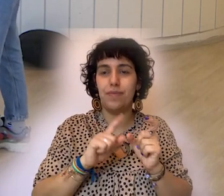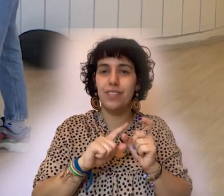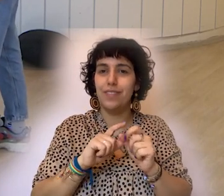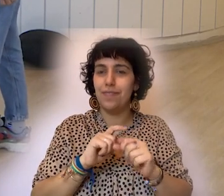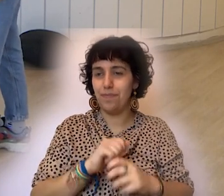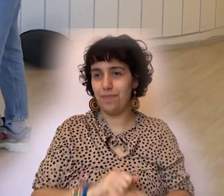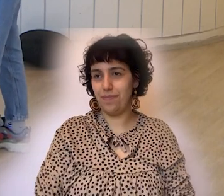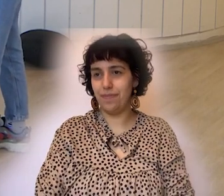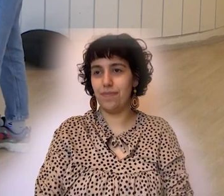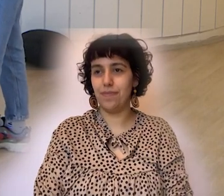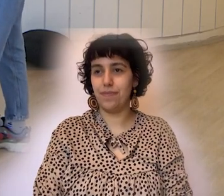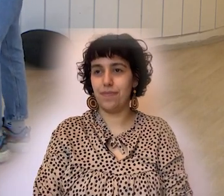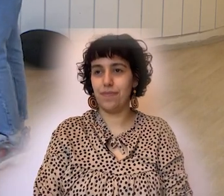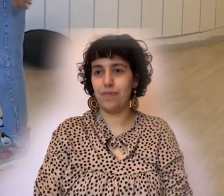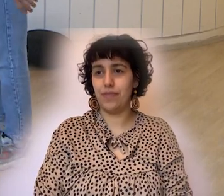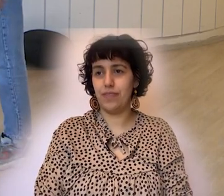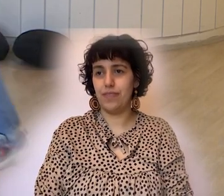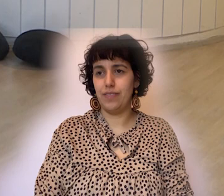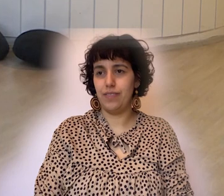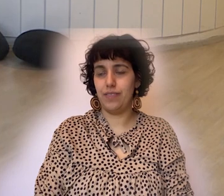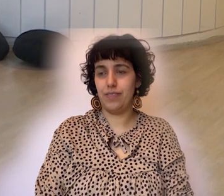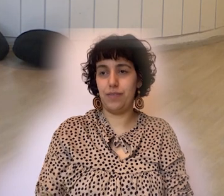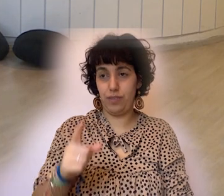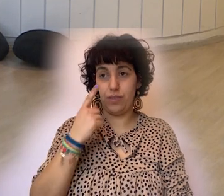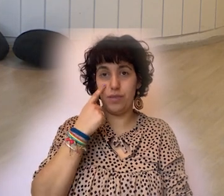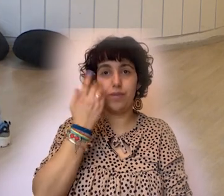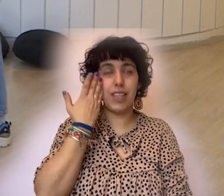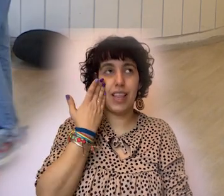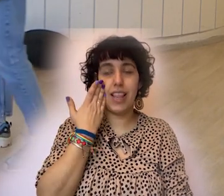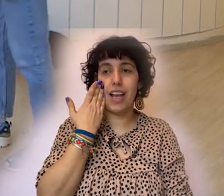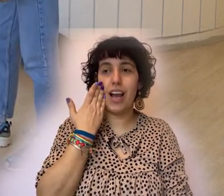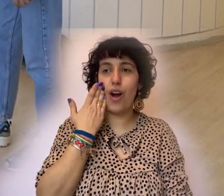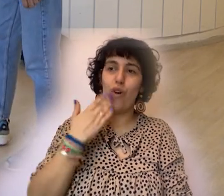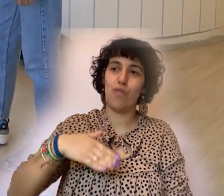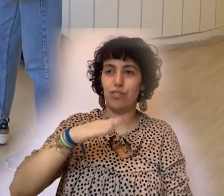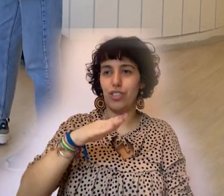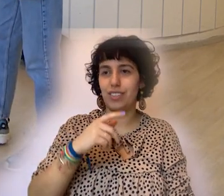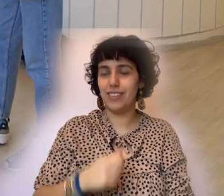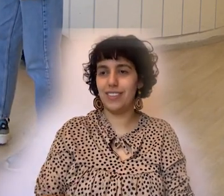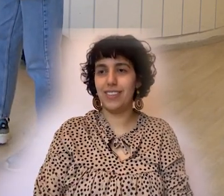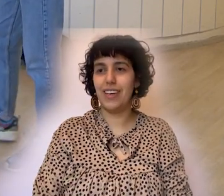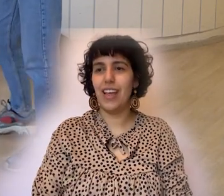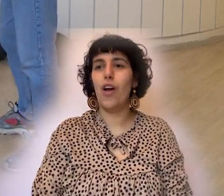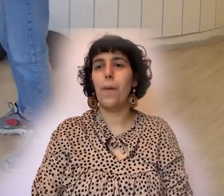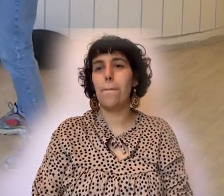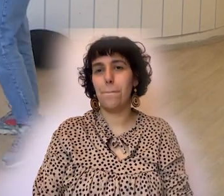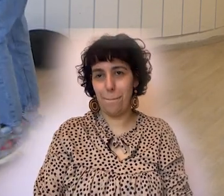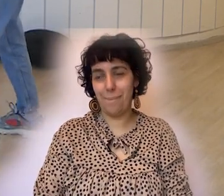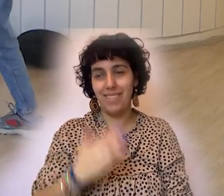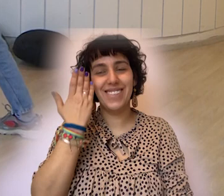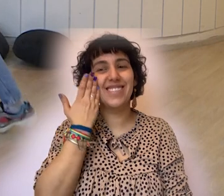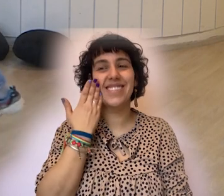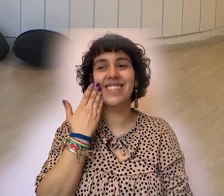bizimle uğra dedene ellerine evde ya da mesaj dirsek burçları Ellerimi deneyebilirsin